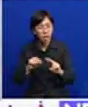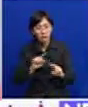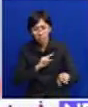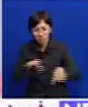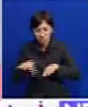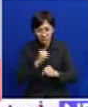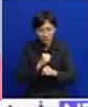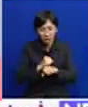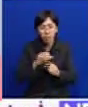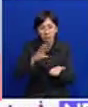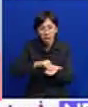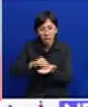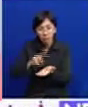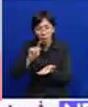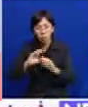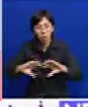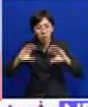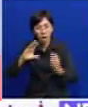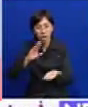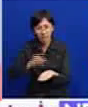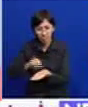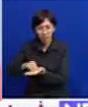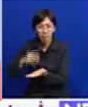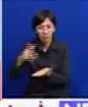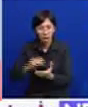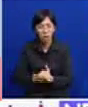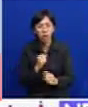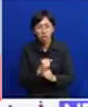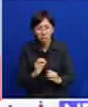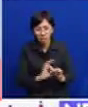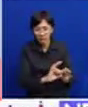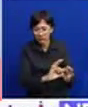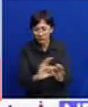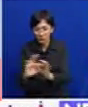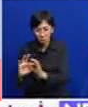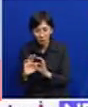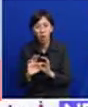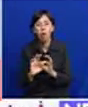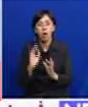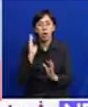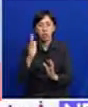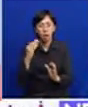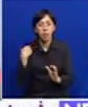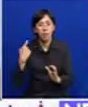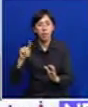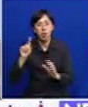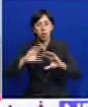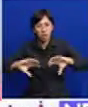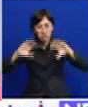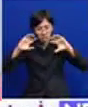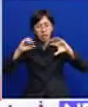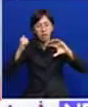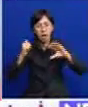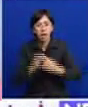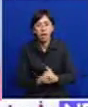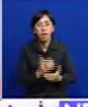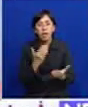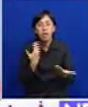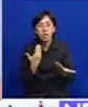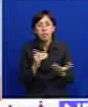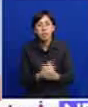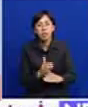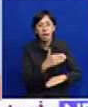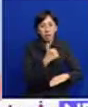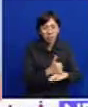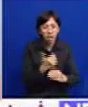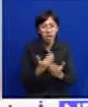ทำเครือข่ายข้อมูลของรัฐบาลไว้แล้วต้องสร้างความเชื่อมโยงและนำมาใช้ประโยชน์ในทางราชการได้ทั้งด้านการเงินเ